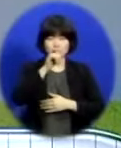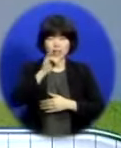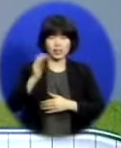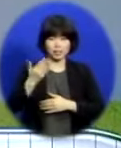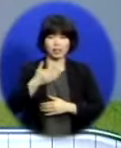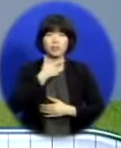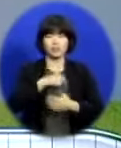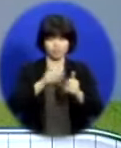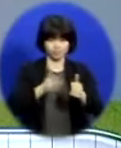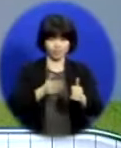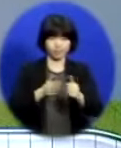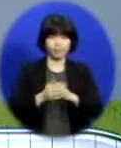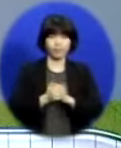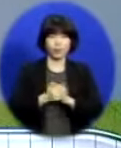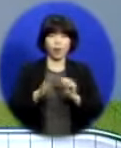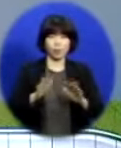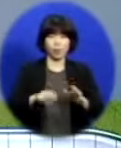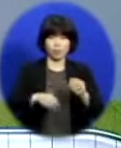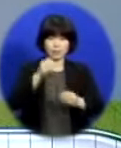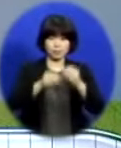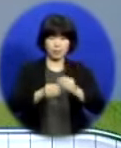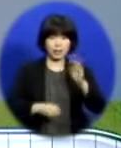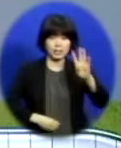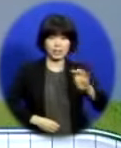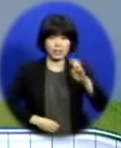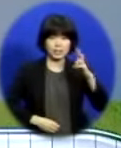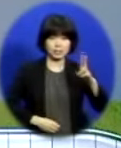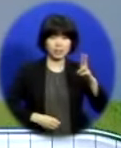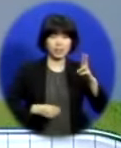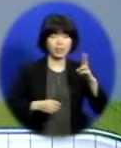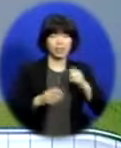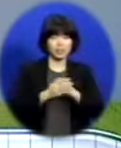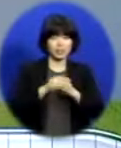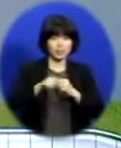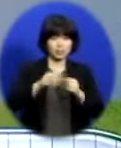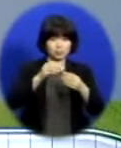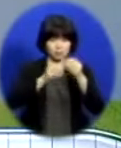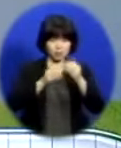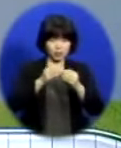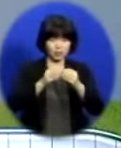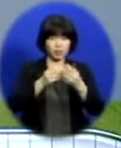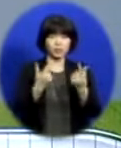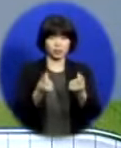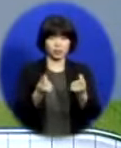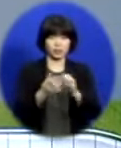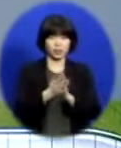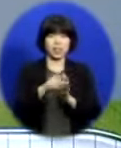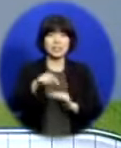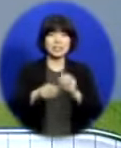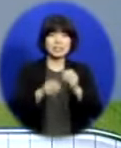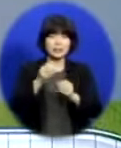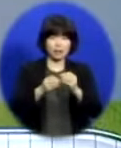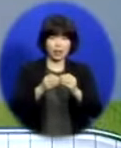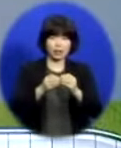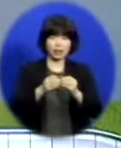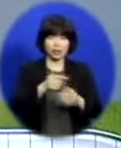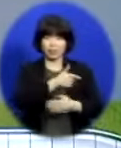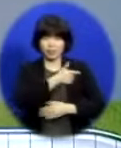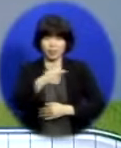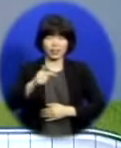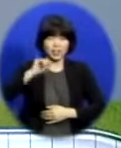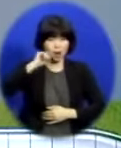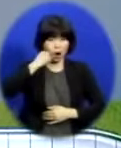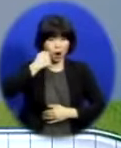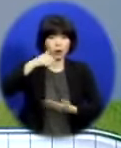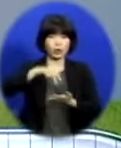바랍니다 오늘이 시편 42편 시편이 그렇습니다이 시편은 대단히 어려운